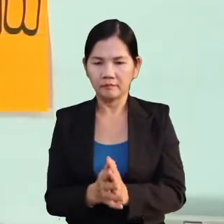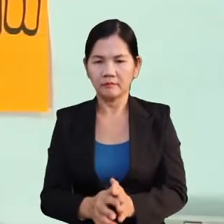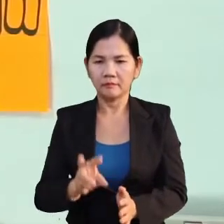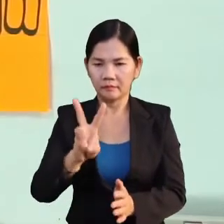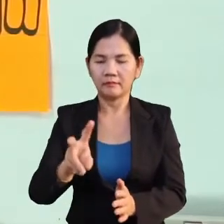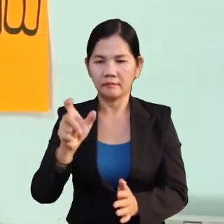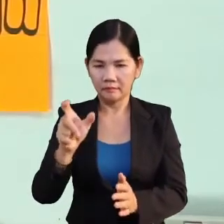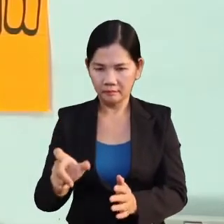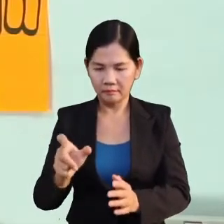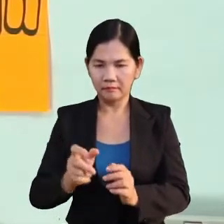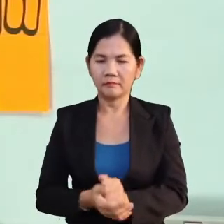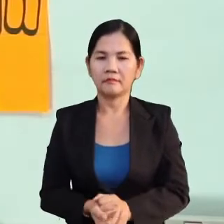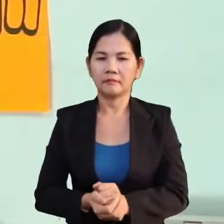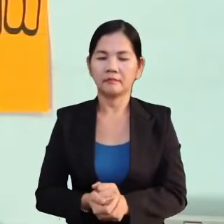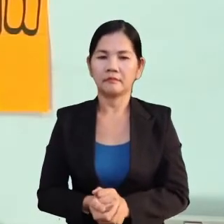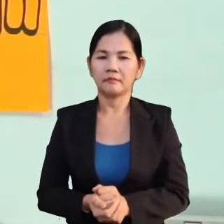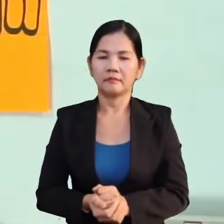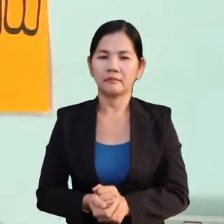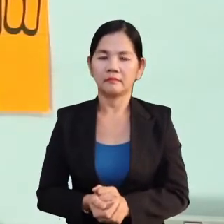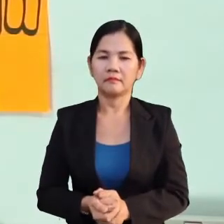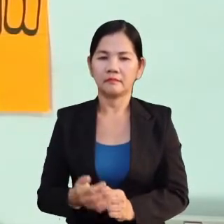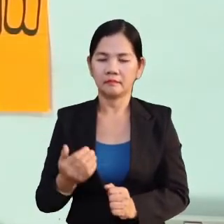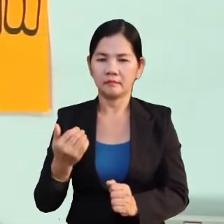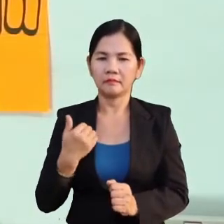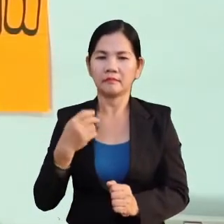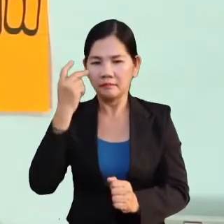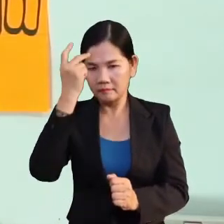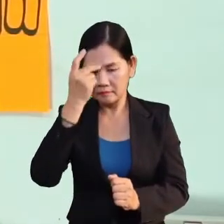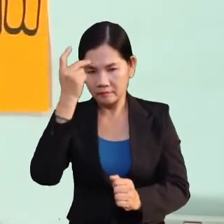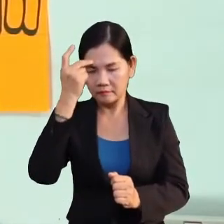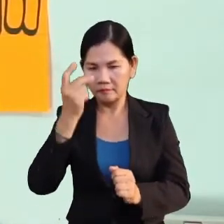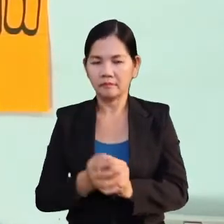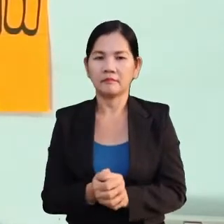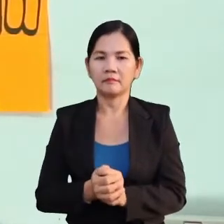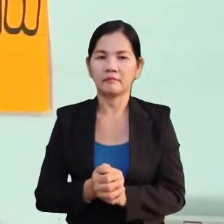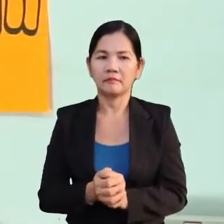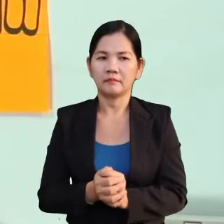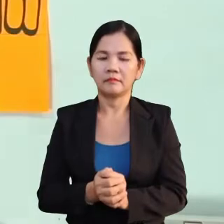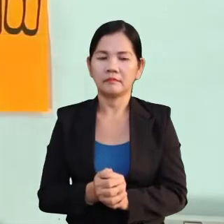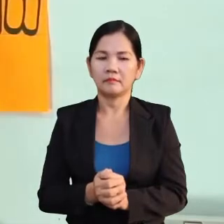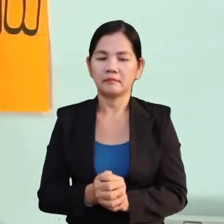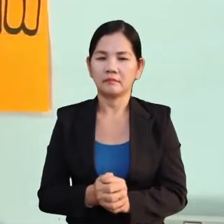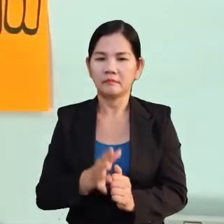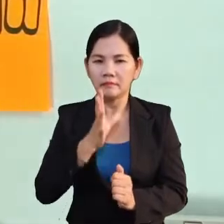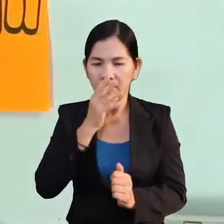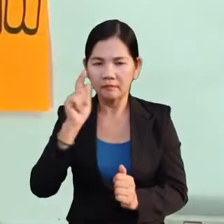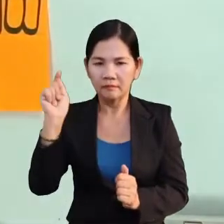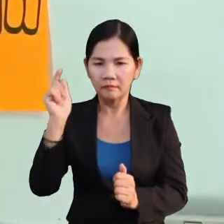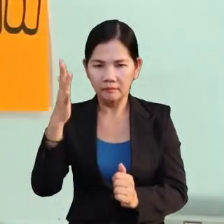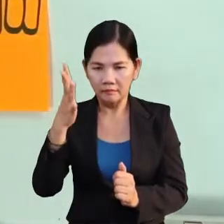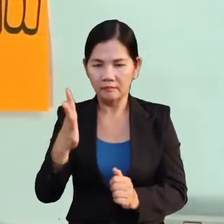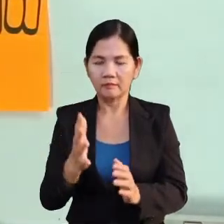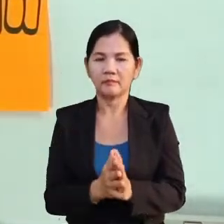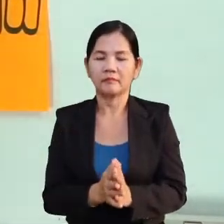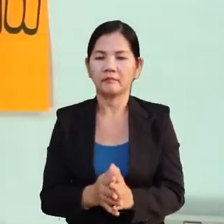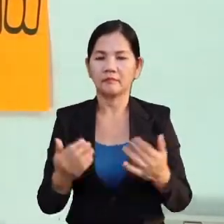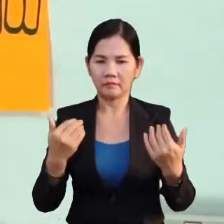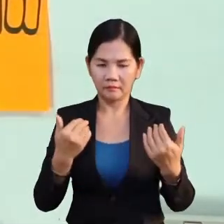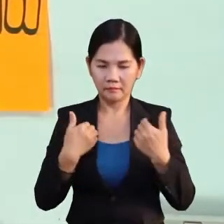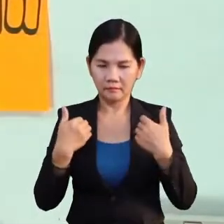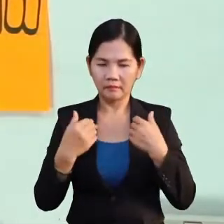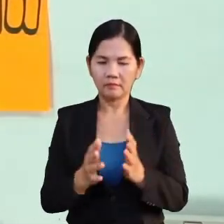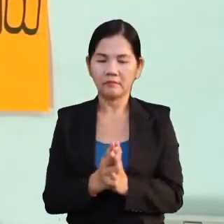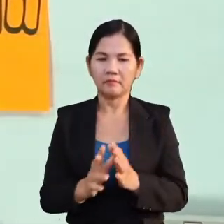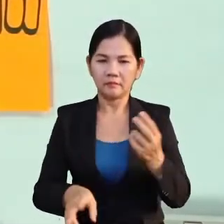នាក់ណោះចាកូនមើលកូនគិតមើលគាត់យ៉ាងម៉េចដែរកូនអាចនិយាយពីរូបភាពនឹងបាននេះកូនកូនអាចសង្កេតហើយកូ